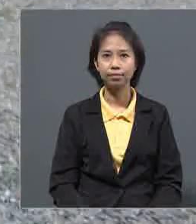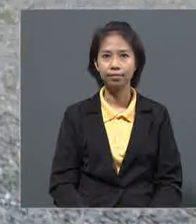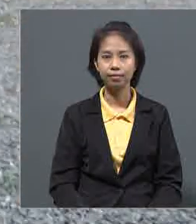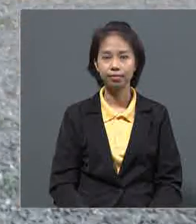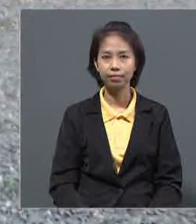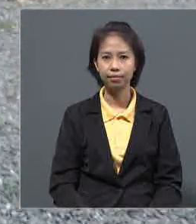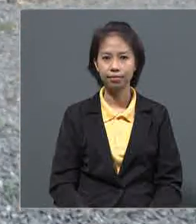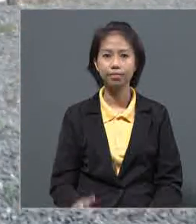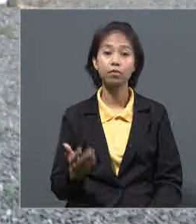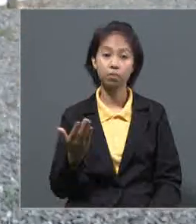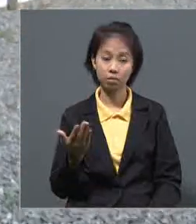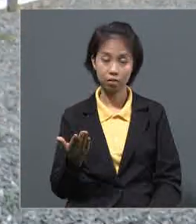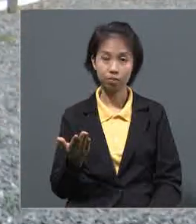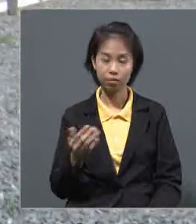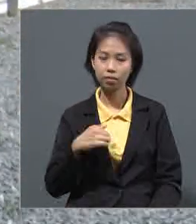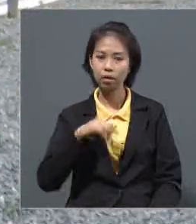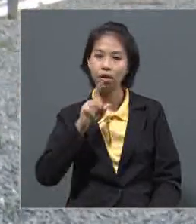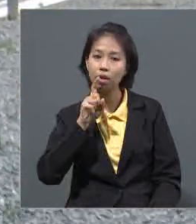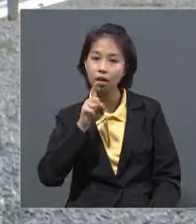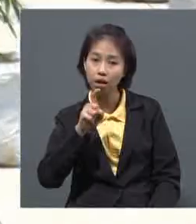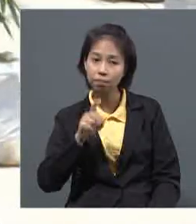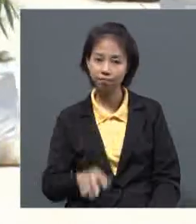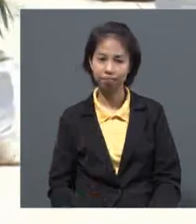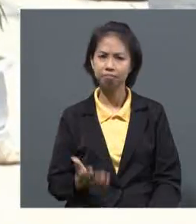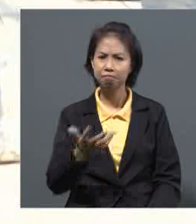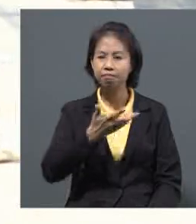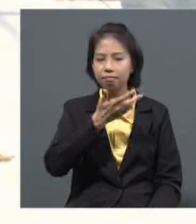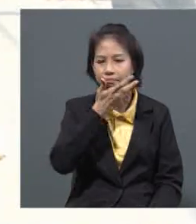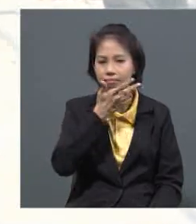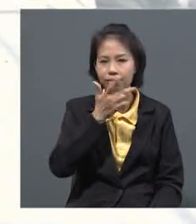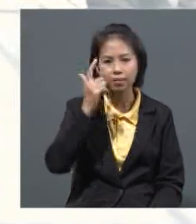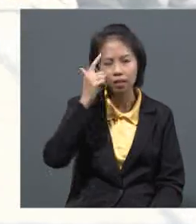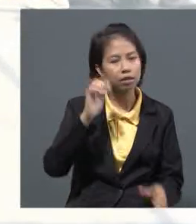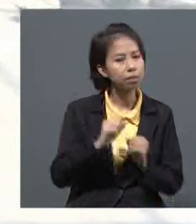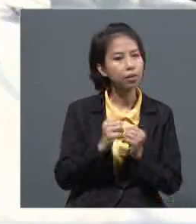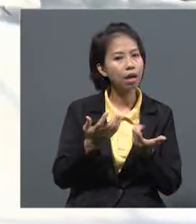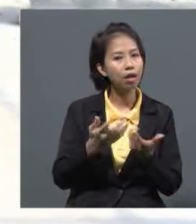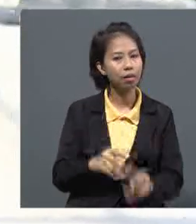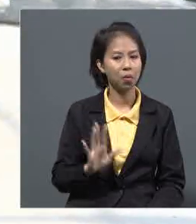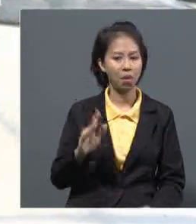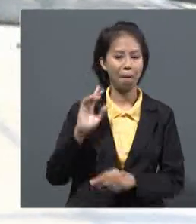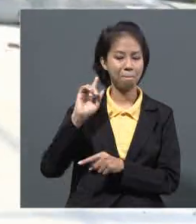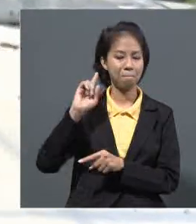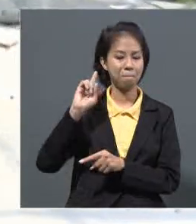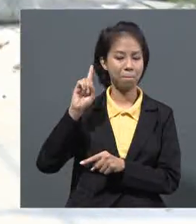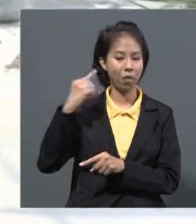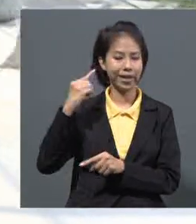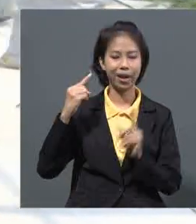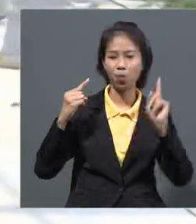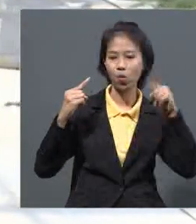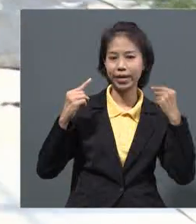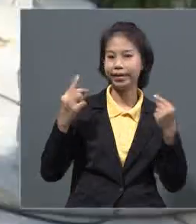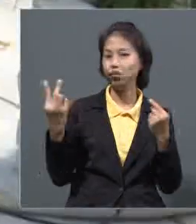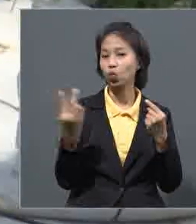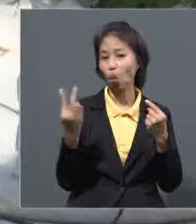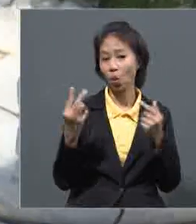ก็ถ้าฟังเสียงต่อไปเนี่ยจะถามว่าแล้วคุณอนุทินมองยังไงเขาบอกว่าสิงสาวไง สิงสาว สองสิ